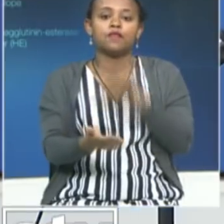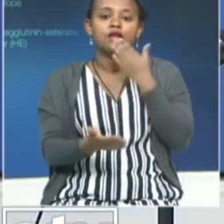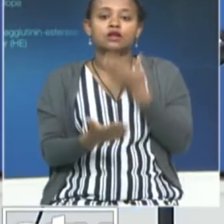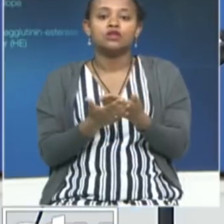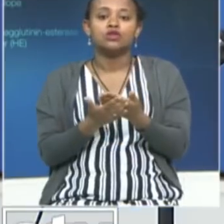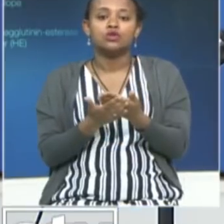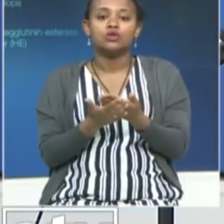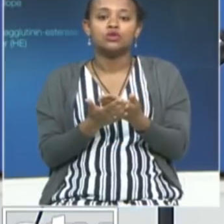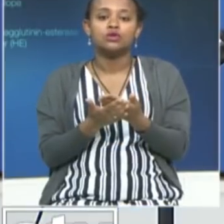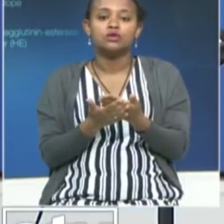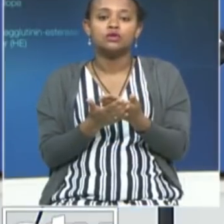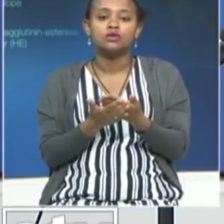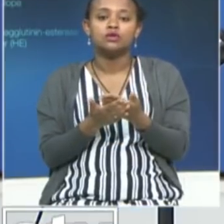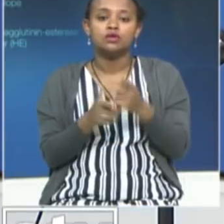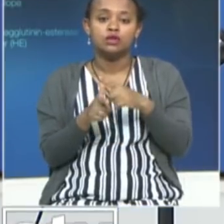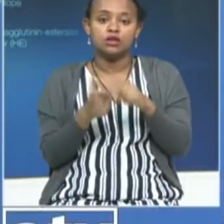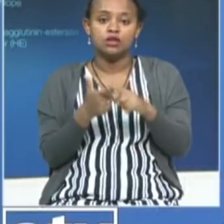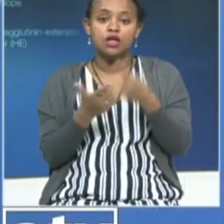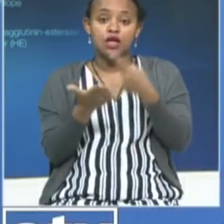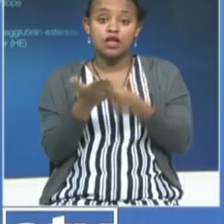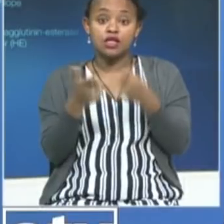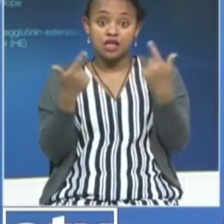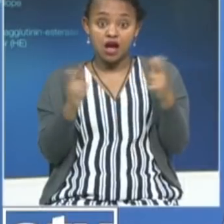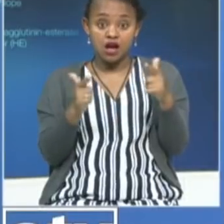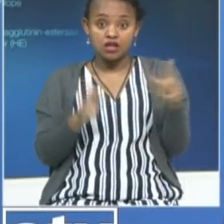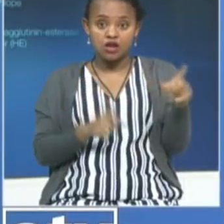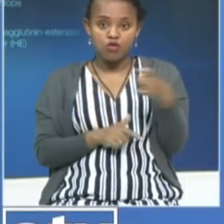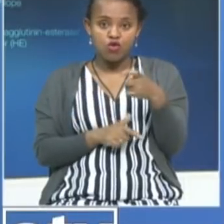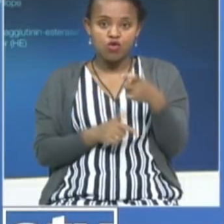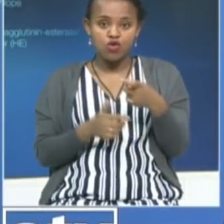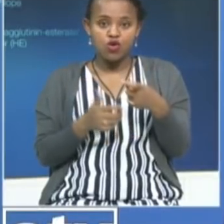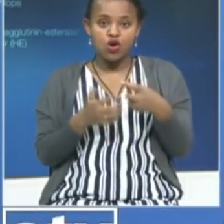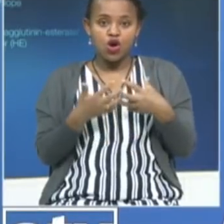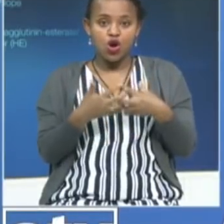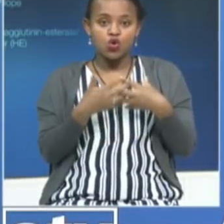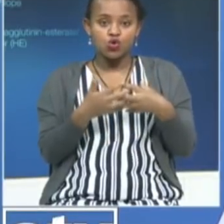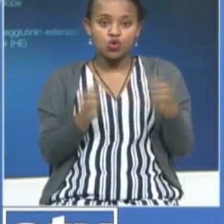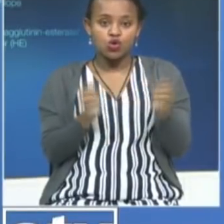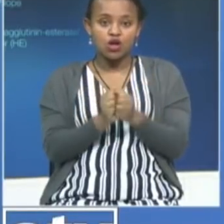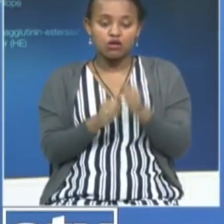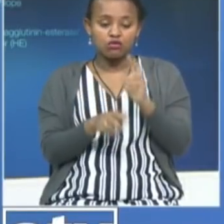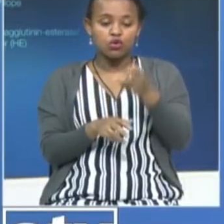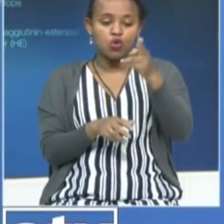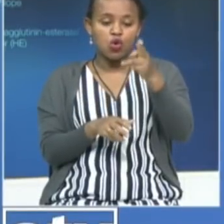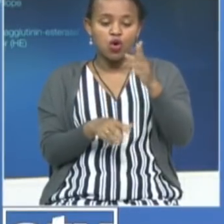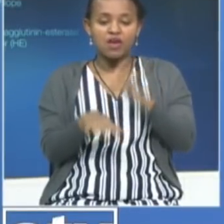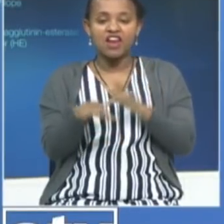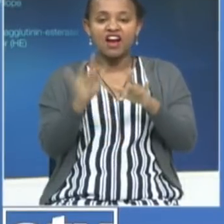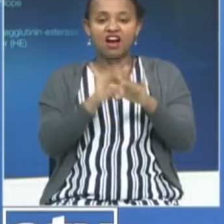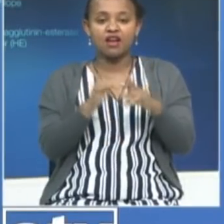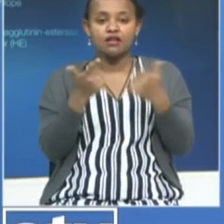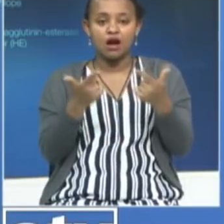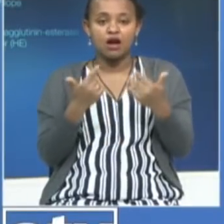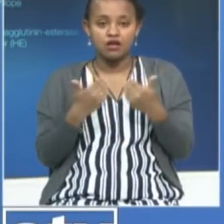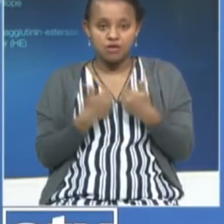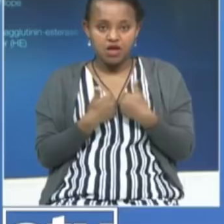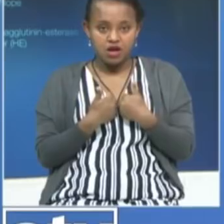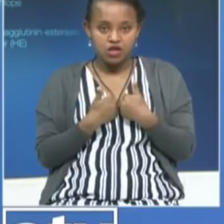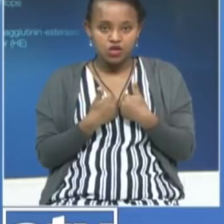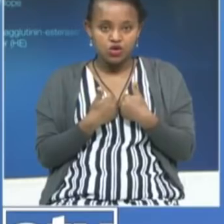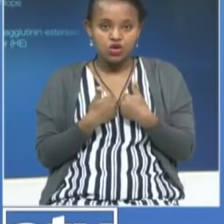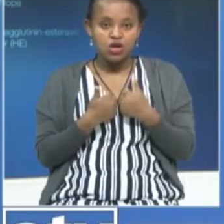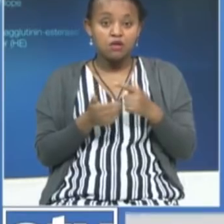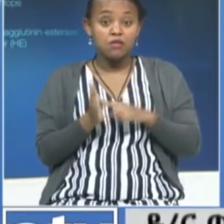እንግዲህ የነዚህ አጋጣሚ ሆኖ ከቁሶች ጋር ቶሎ ቶሎ የመነካካት አጋጣሚ አላቸው።